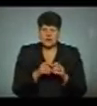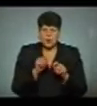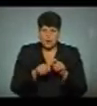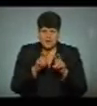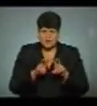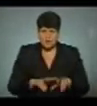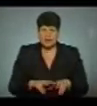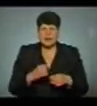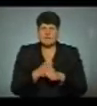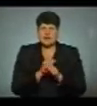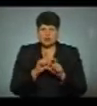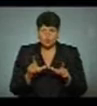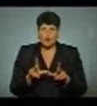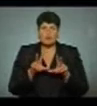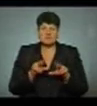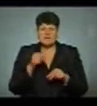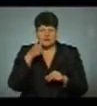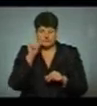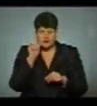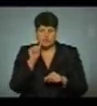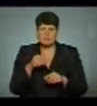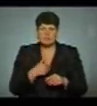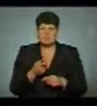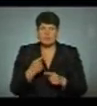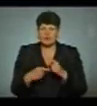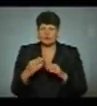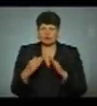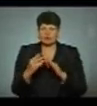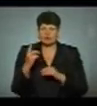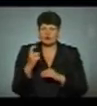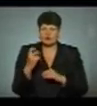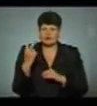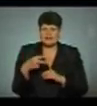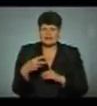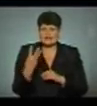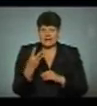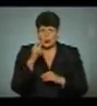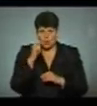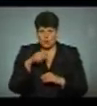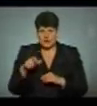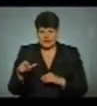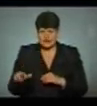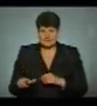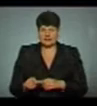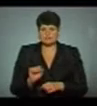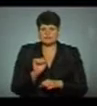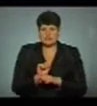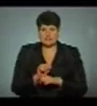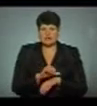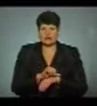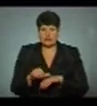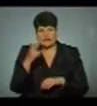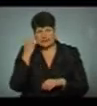лабораторно. Як і обіцяли, вчора ми повернули додому 123 українці, які застряли на кордоні